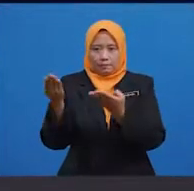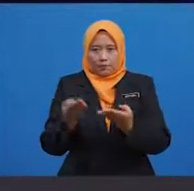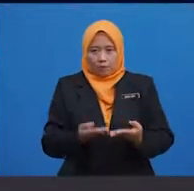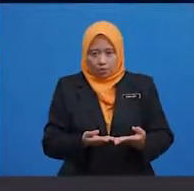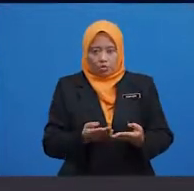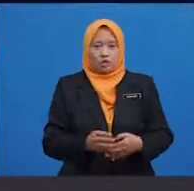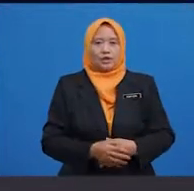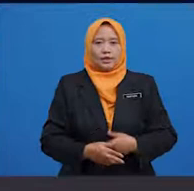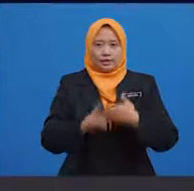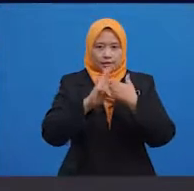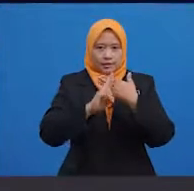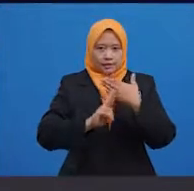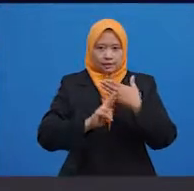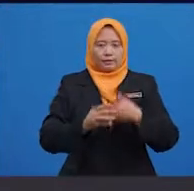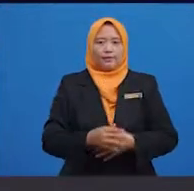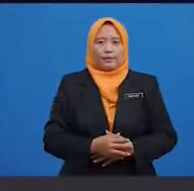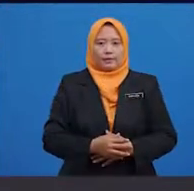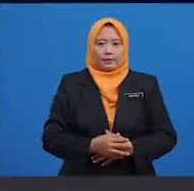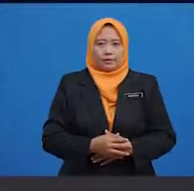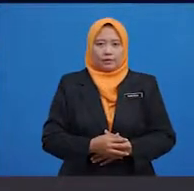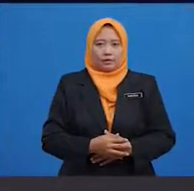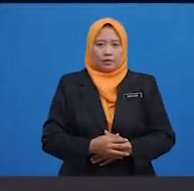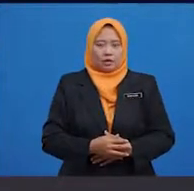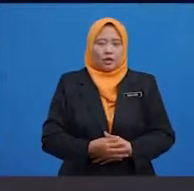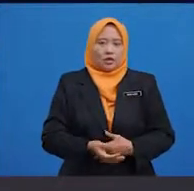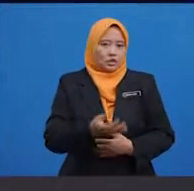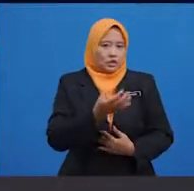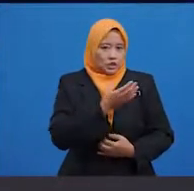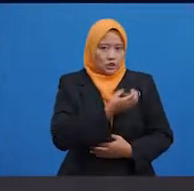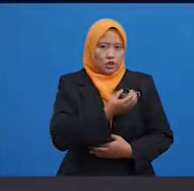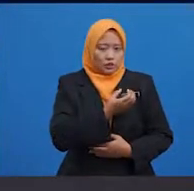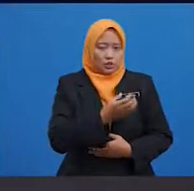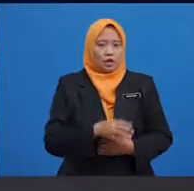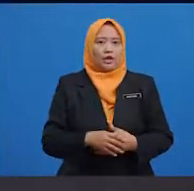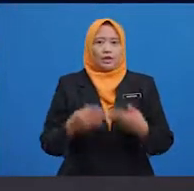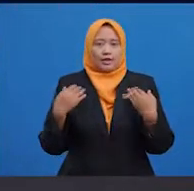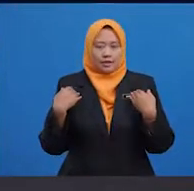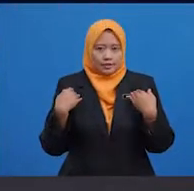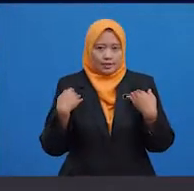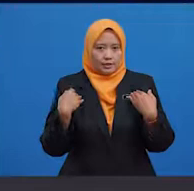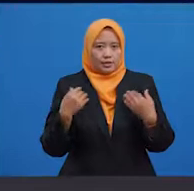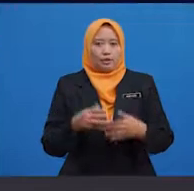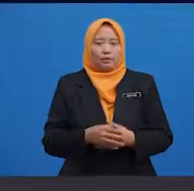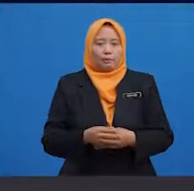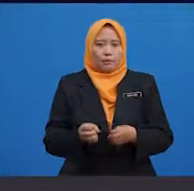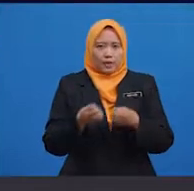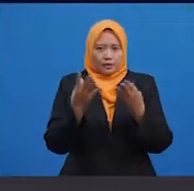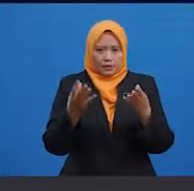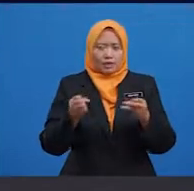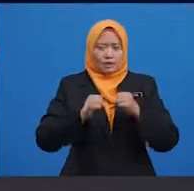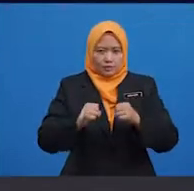daripada jantung, sistem sistematik dan sistem pulmonary. Dan